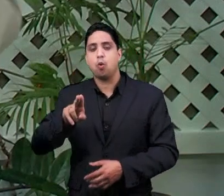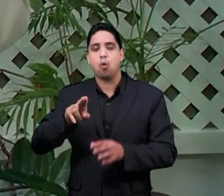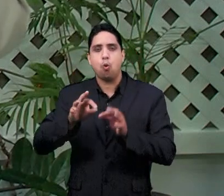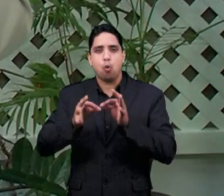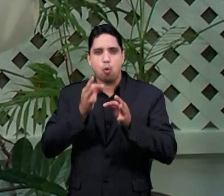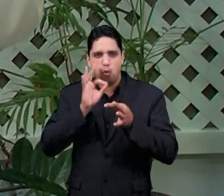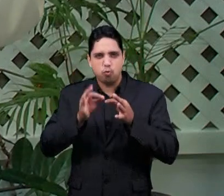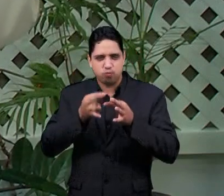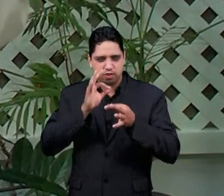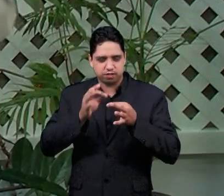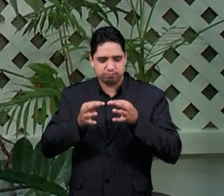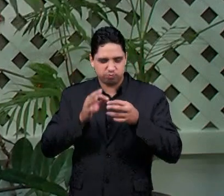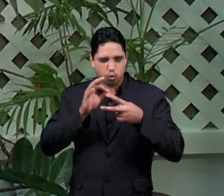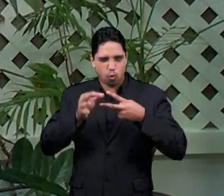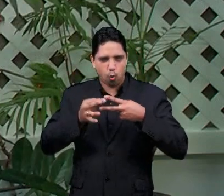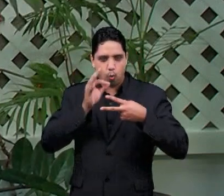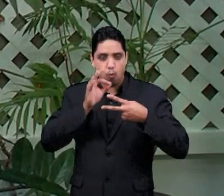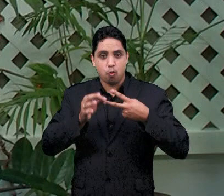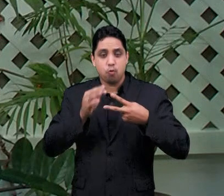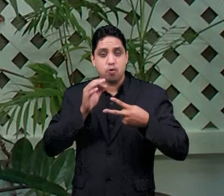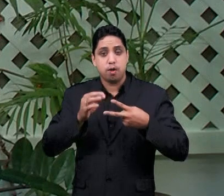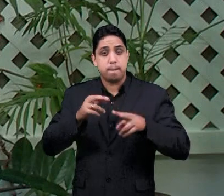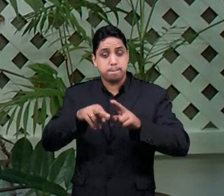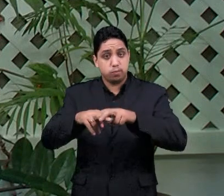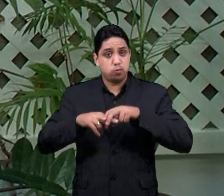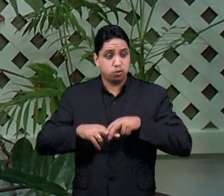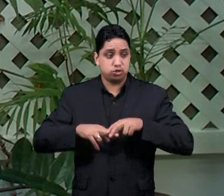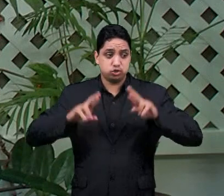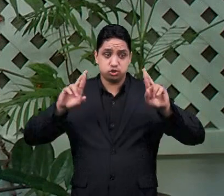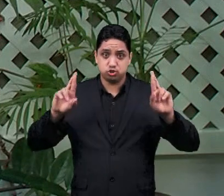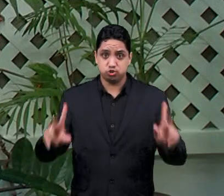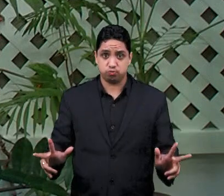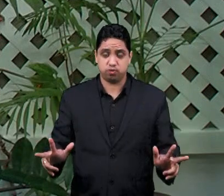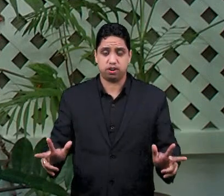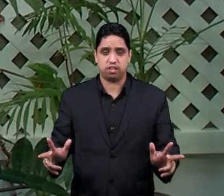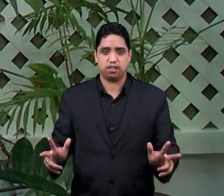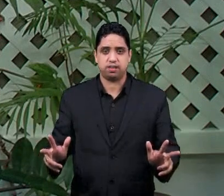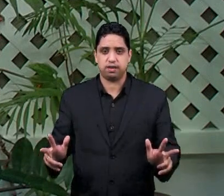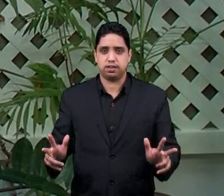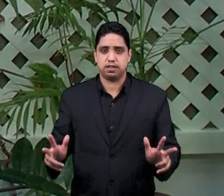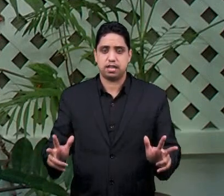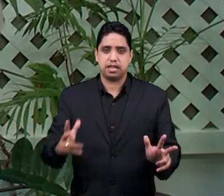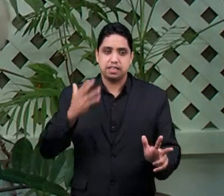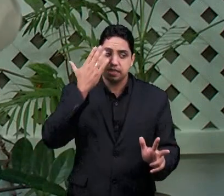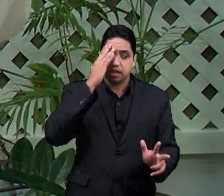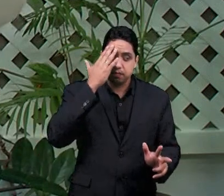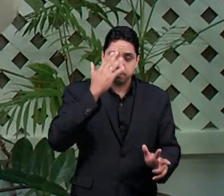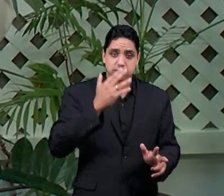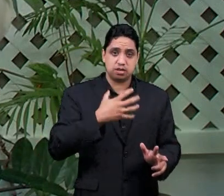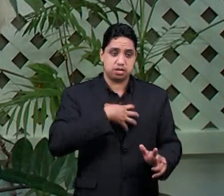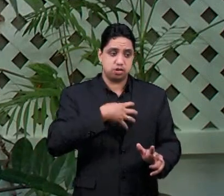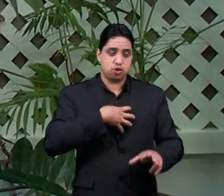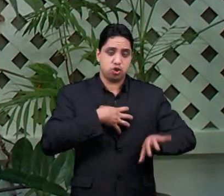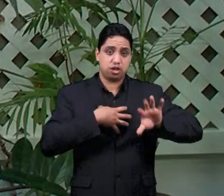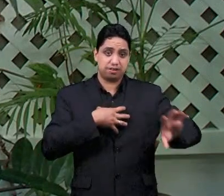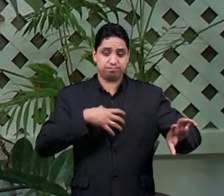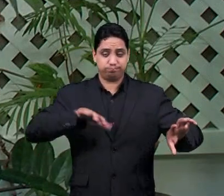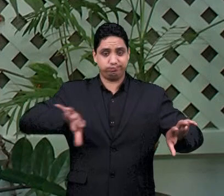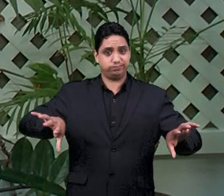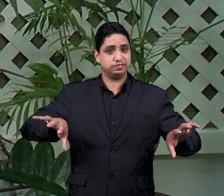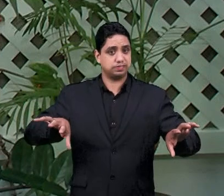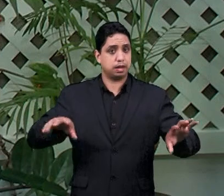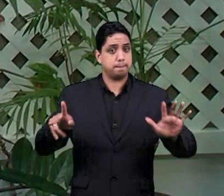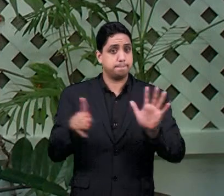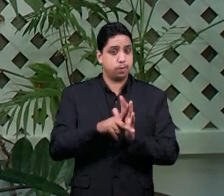cep, c'est le raisin. Donc, c'est pour cela qu'il y a une autre espèce de compréhension, une autre manière de comprendre qui